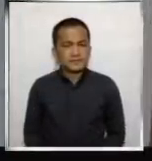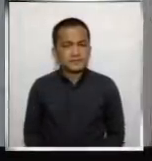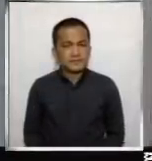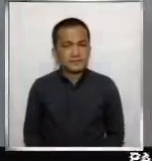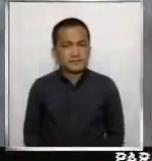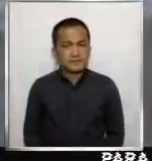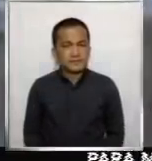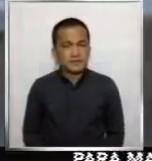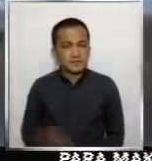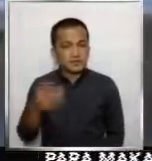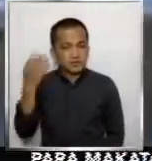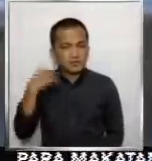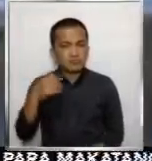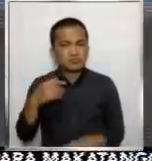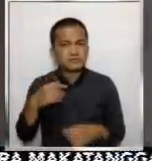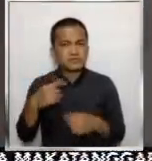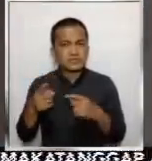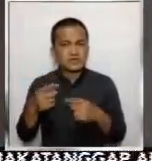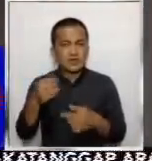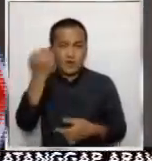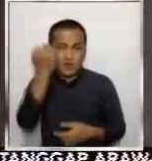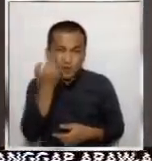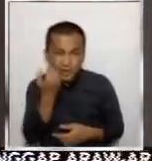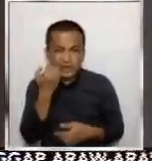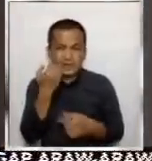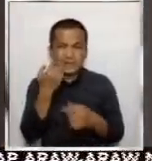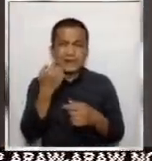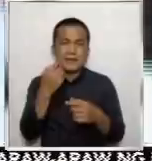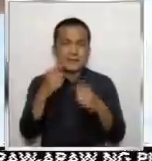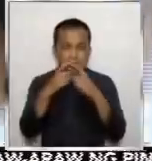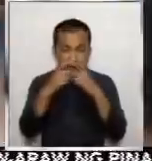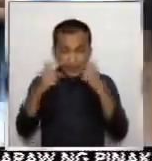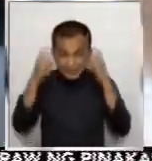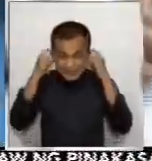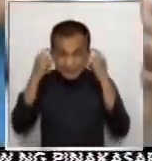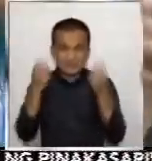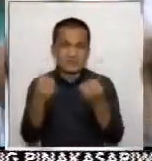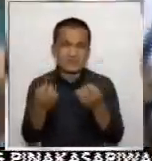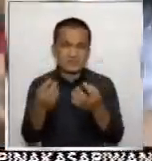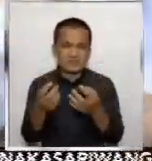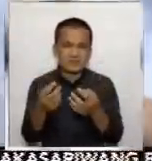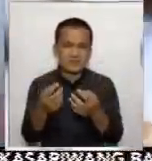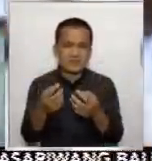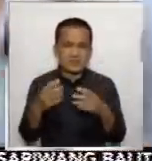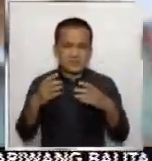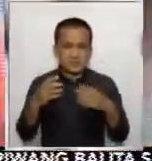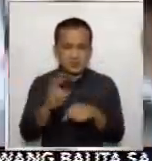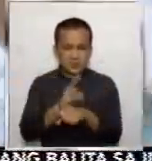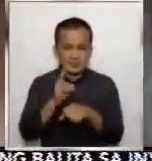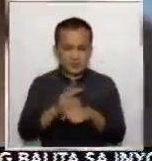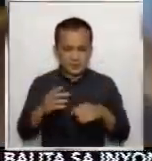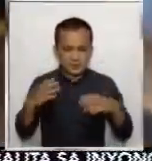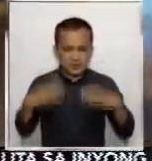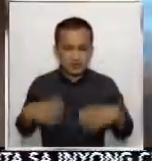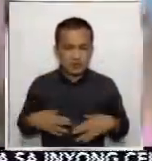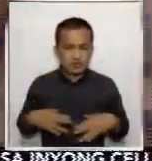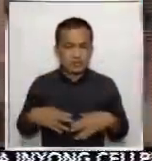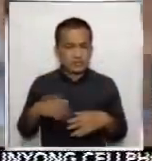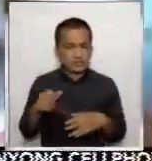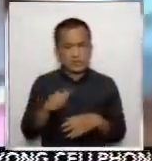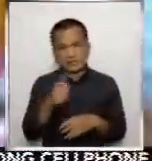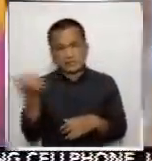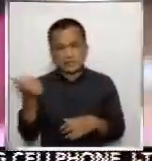Noong kasagsagan ng shortage ng mga medical mask, marami ang gumamit ng mga cloth mask bilang alternatibo. Hindi